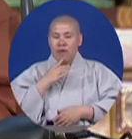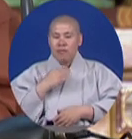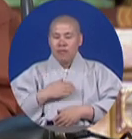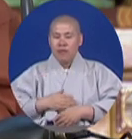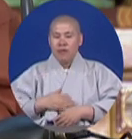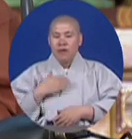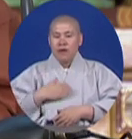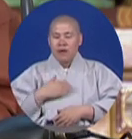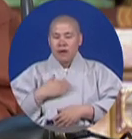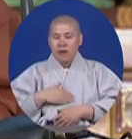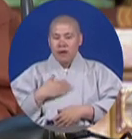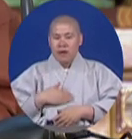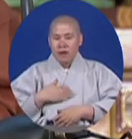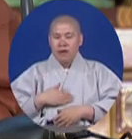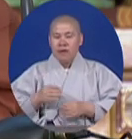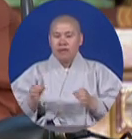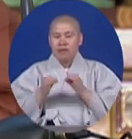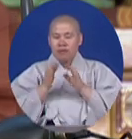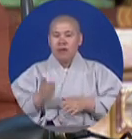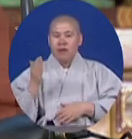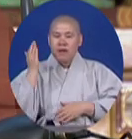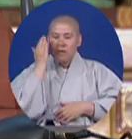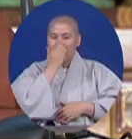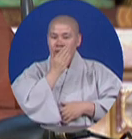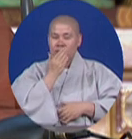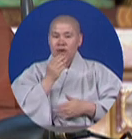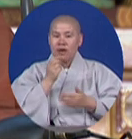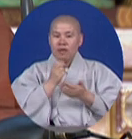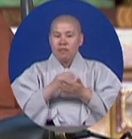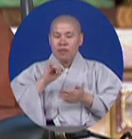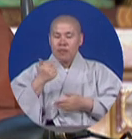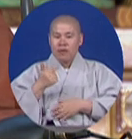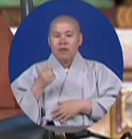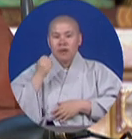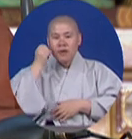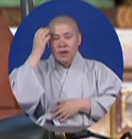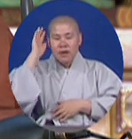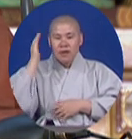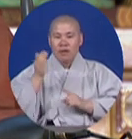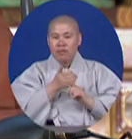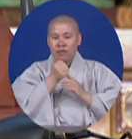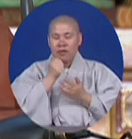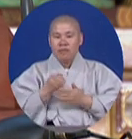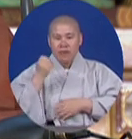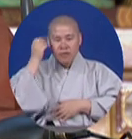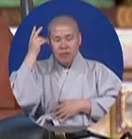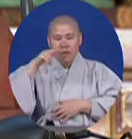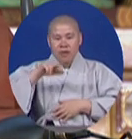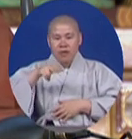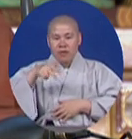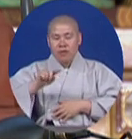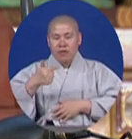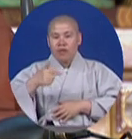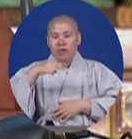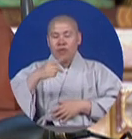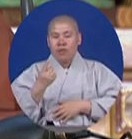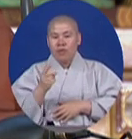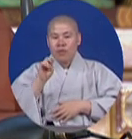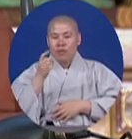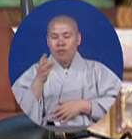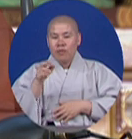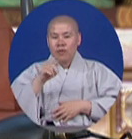청정한 법신을 잃어버렸다. 그게 이제 전도몽상